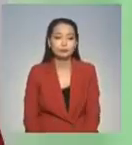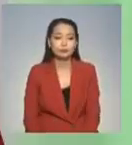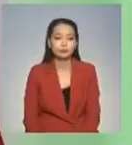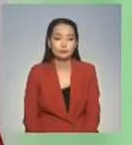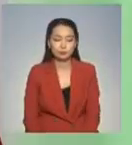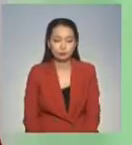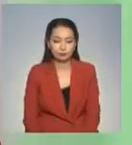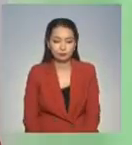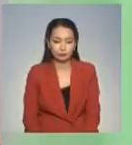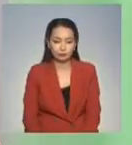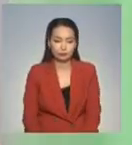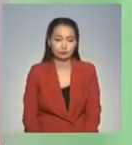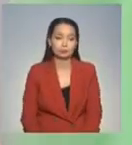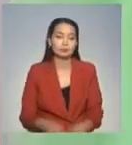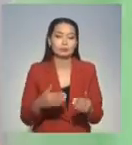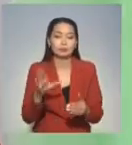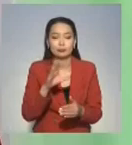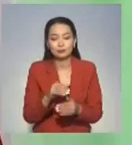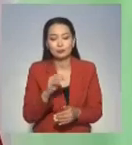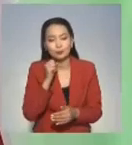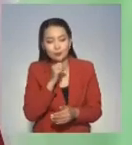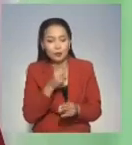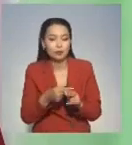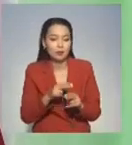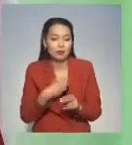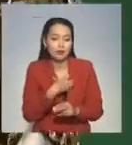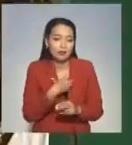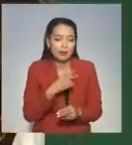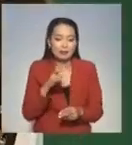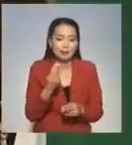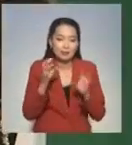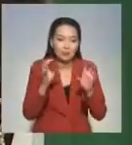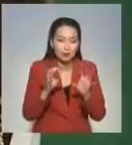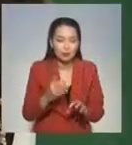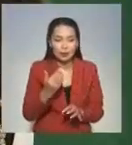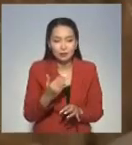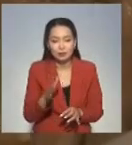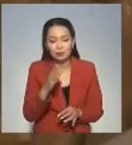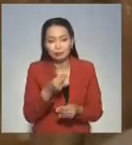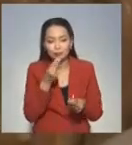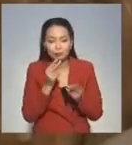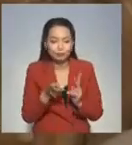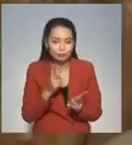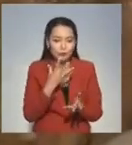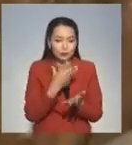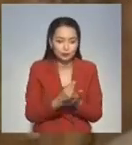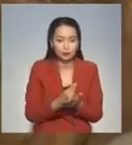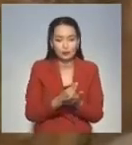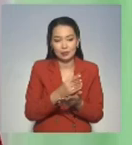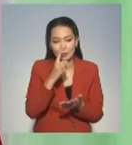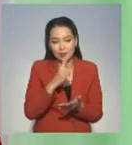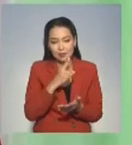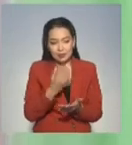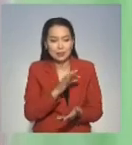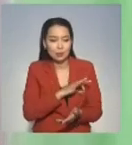В современном стремительно меняющемся мире важно сохранять национальные традиции. Чаще употреблять пищу домашнюю, а не фастфуд. Использовать